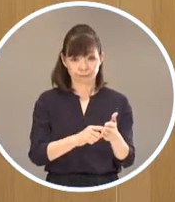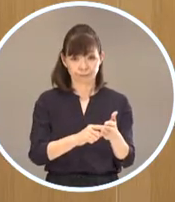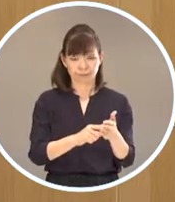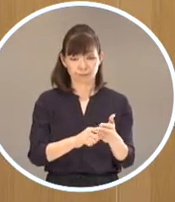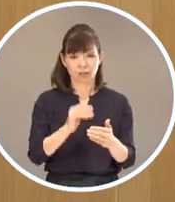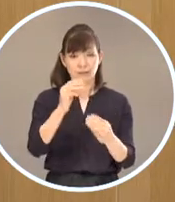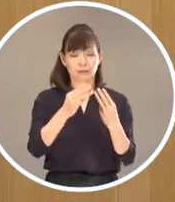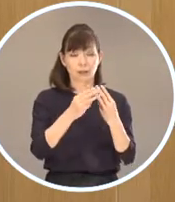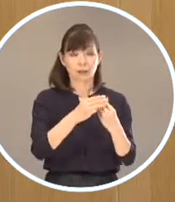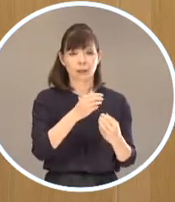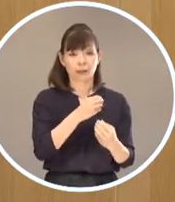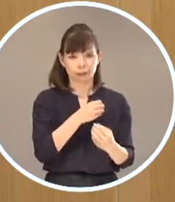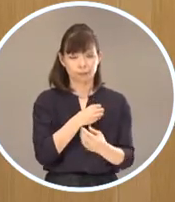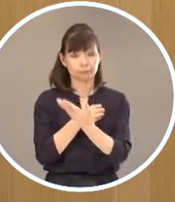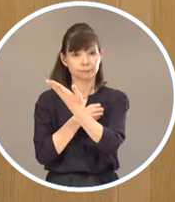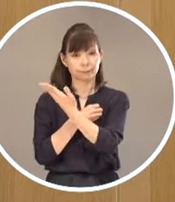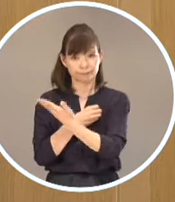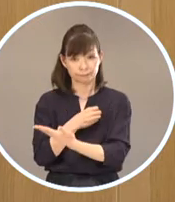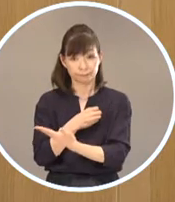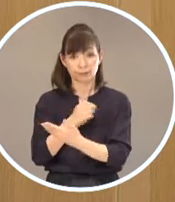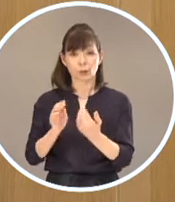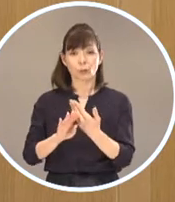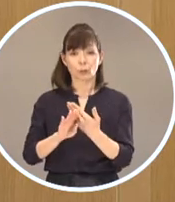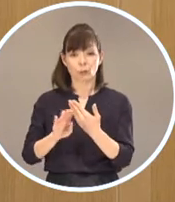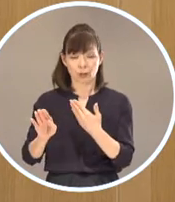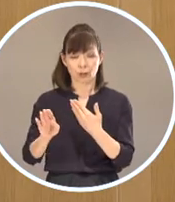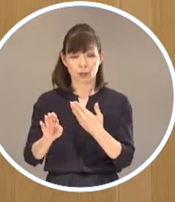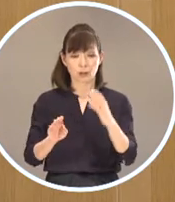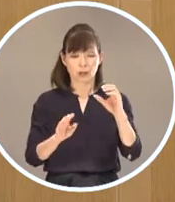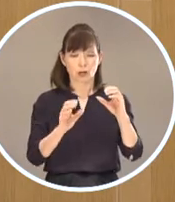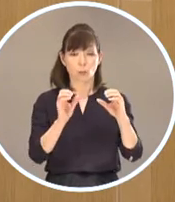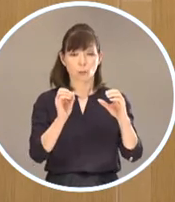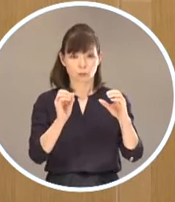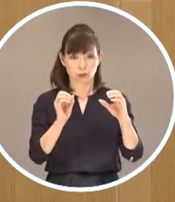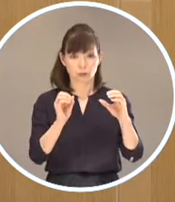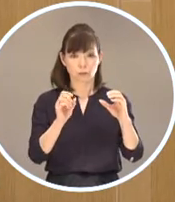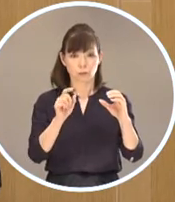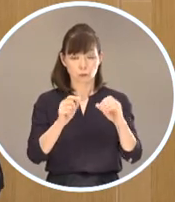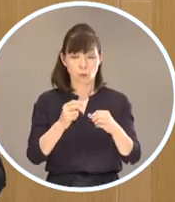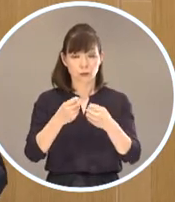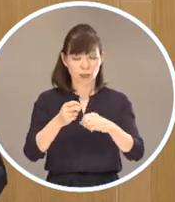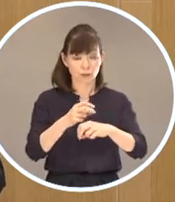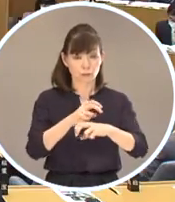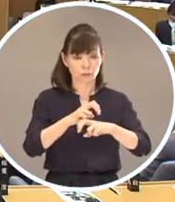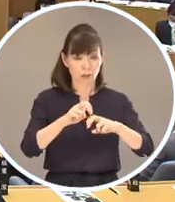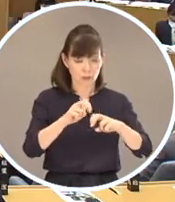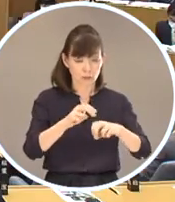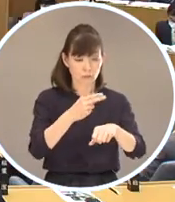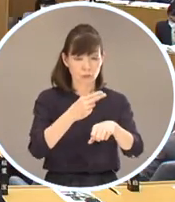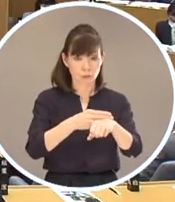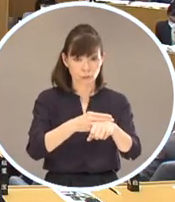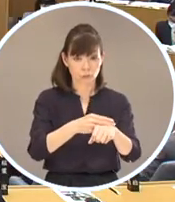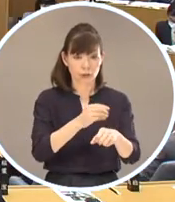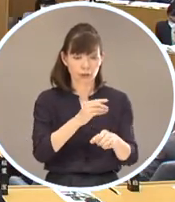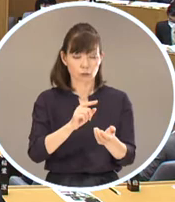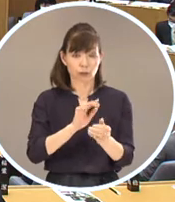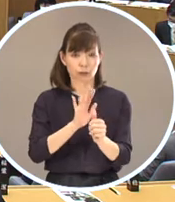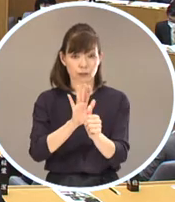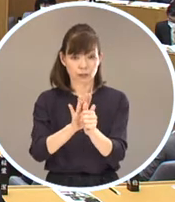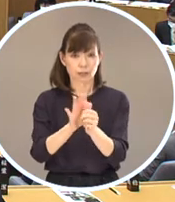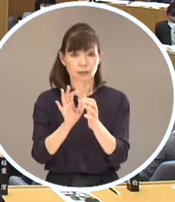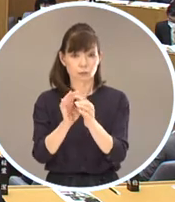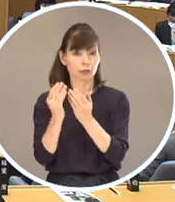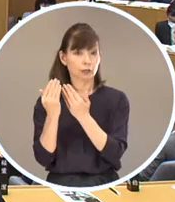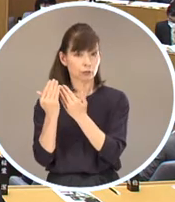高田議員はご覧の質問のほか、カーボンニュートラルにおける研究開発段階の技術への積極的な支援